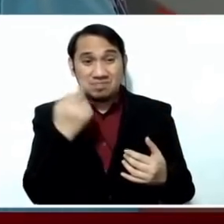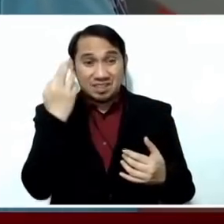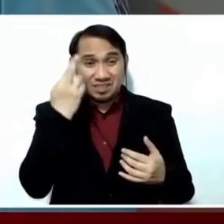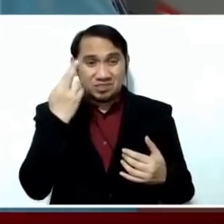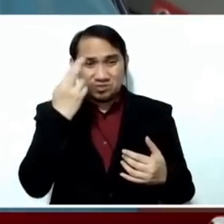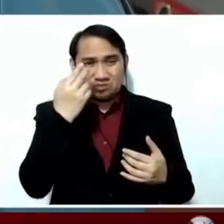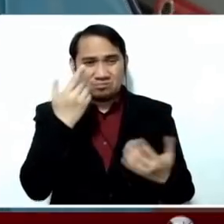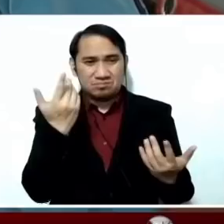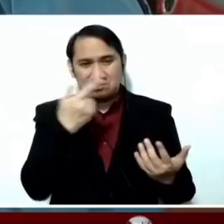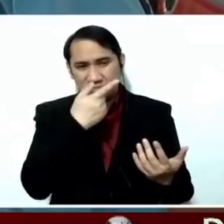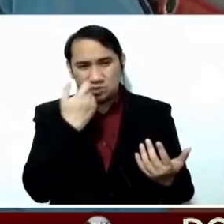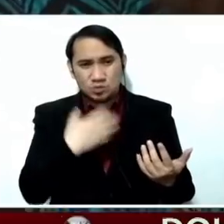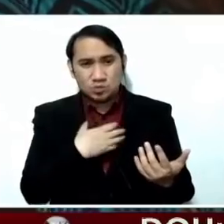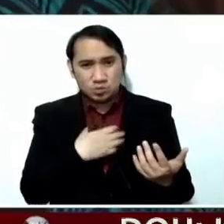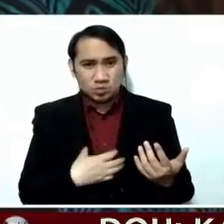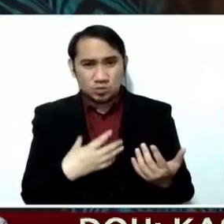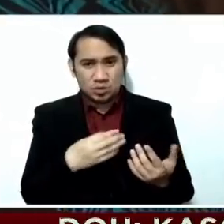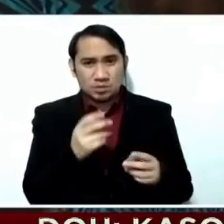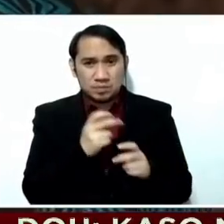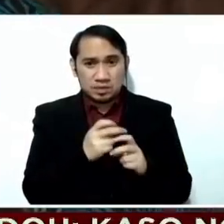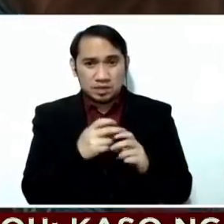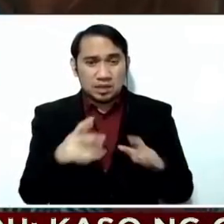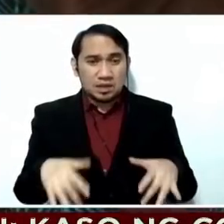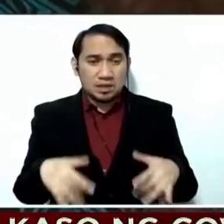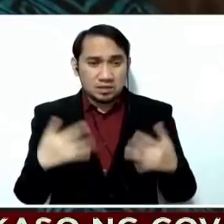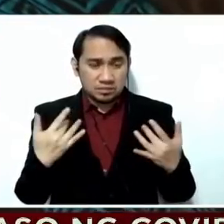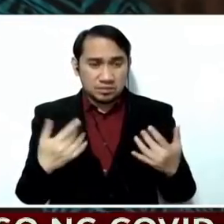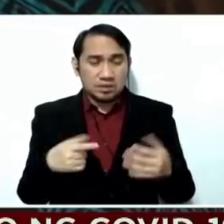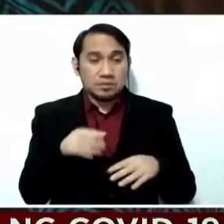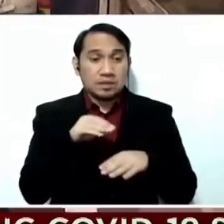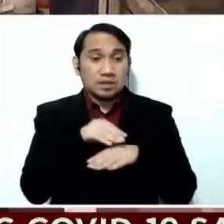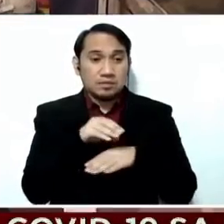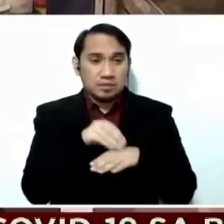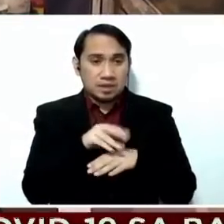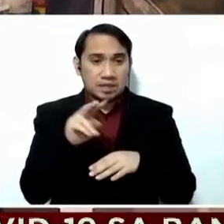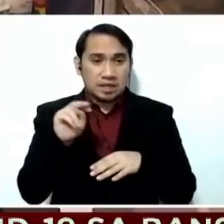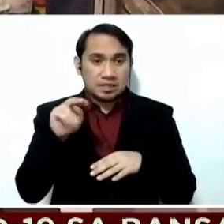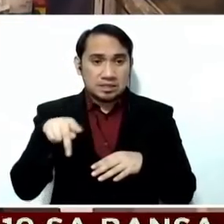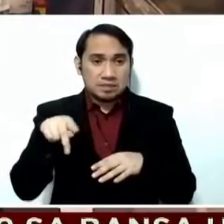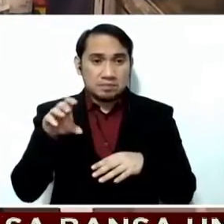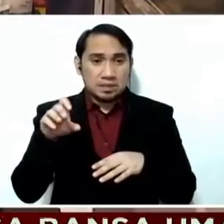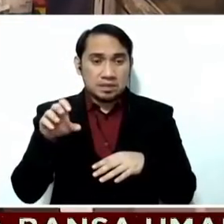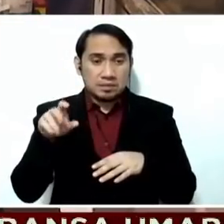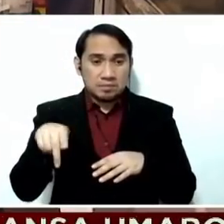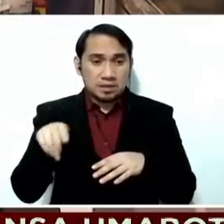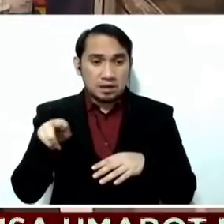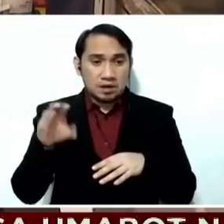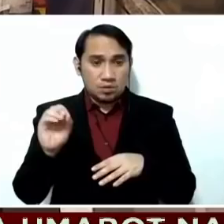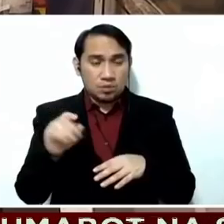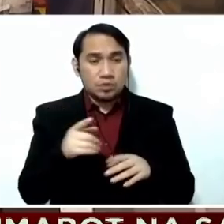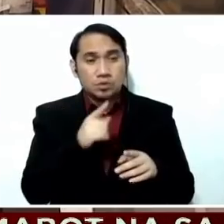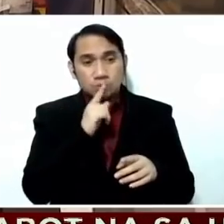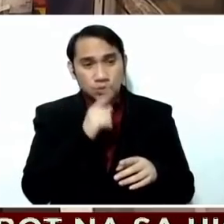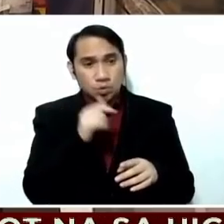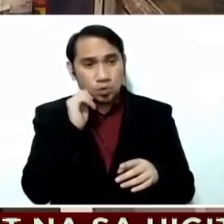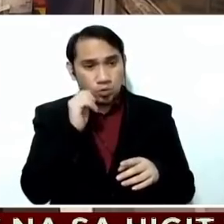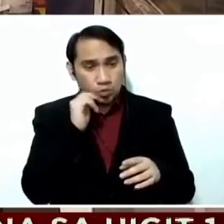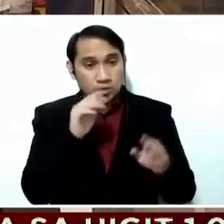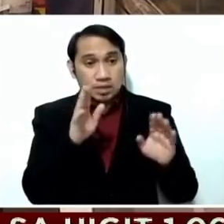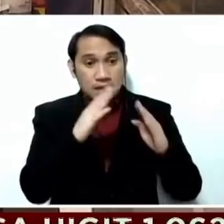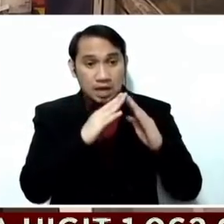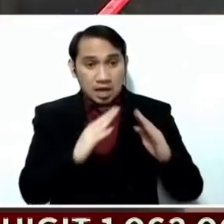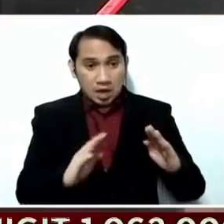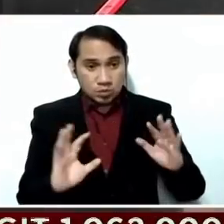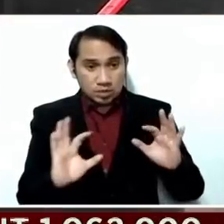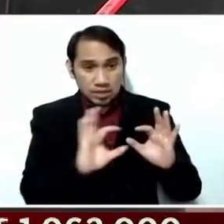ang karamihang dahilan ng mga naaresto. Payo ng NCRPO, tiyakin na palaging nakakandado ang bahay para di mabiktima ng akyat